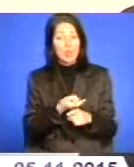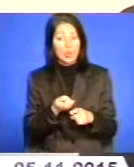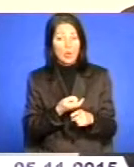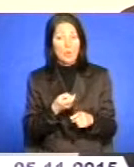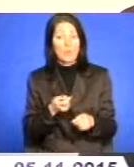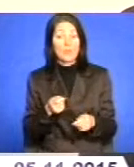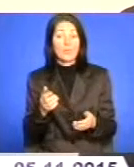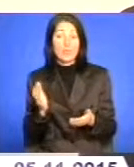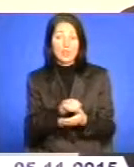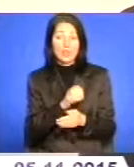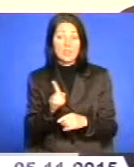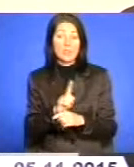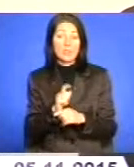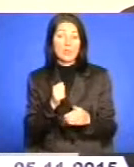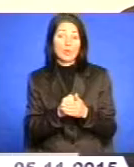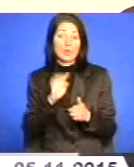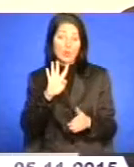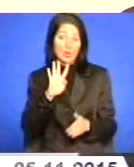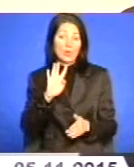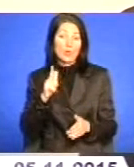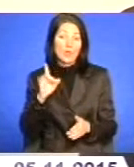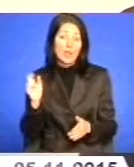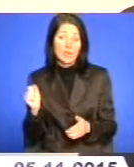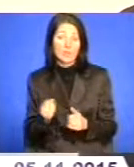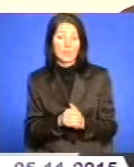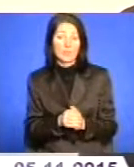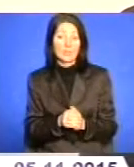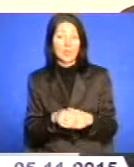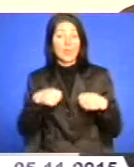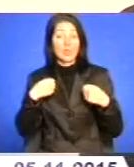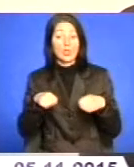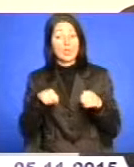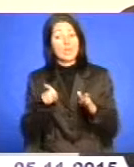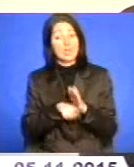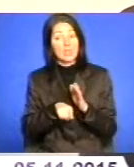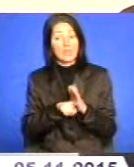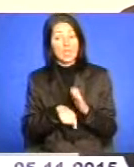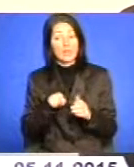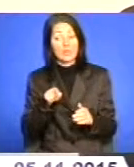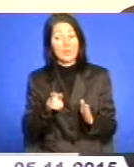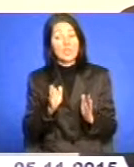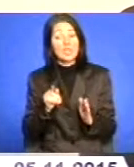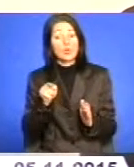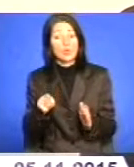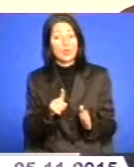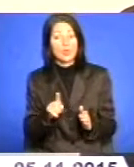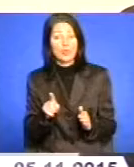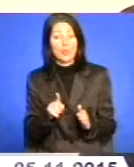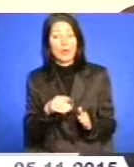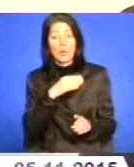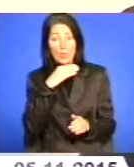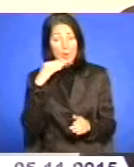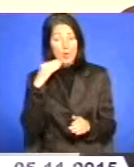виходить в Тернополі до 4 гривнів. Продається дешевше вона тільки тому, що в